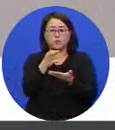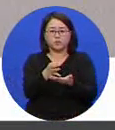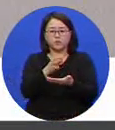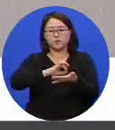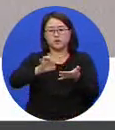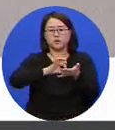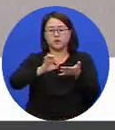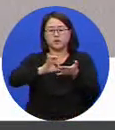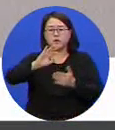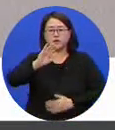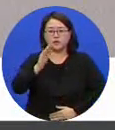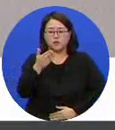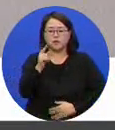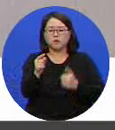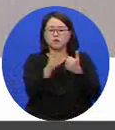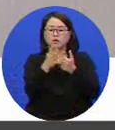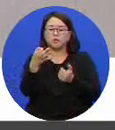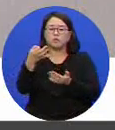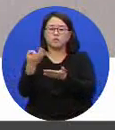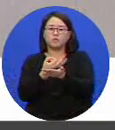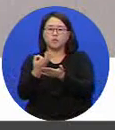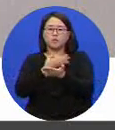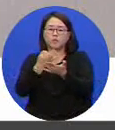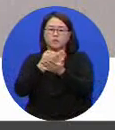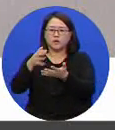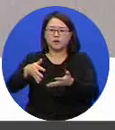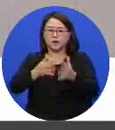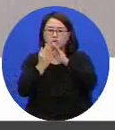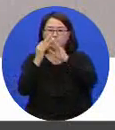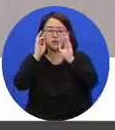부분들은 개발 이익을 많이 가져가는